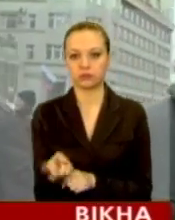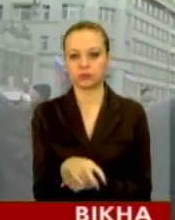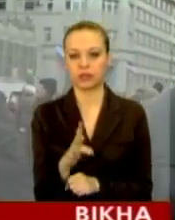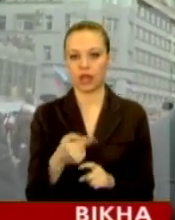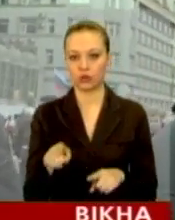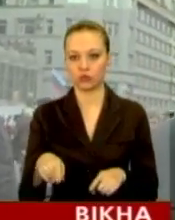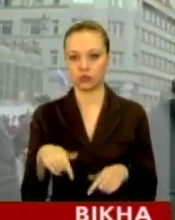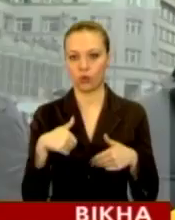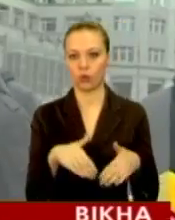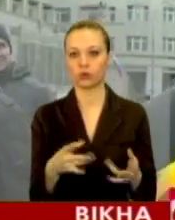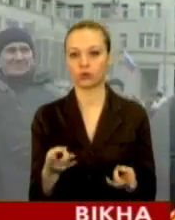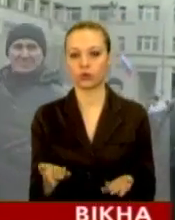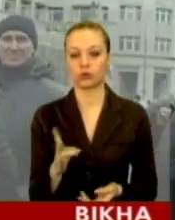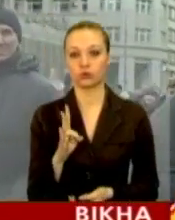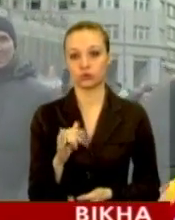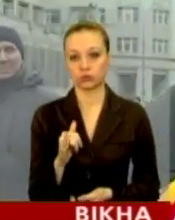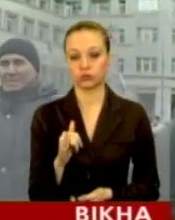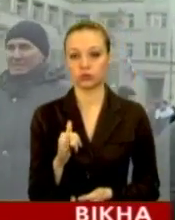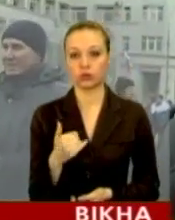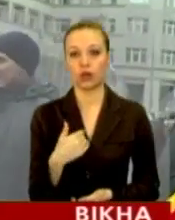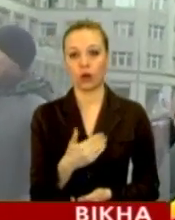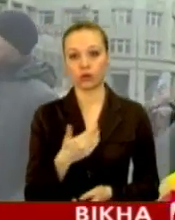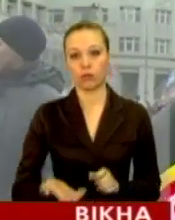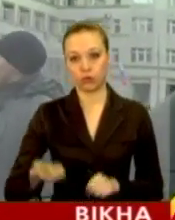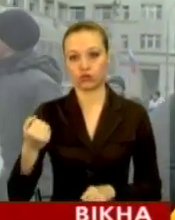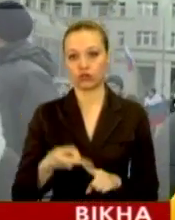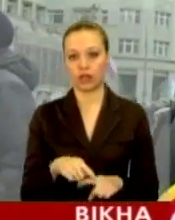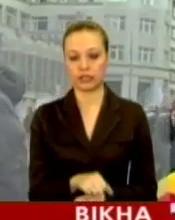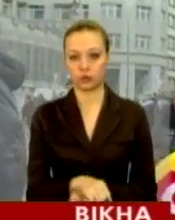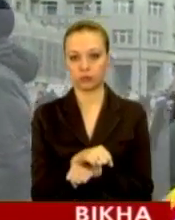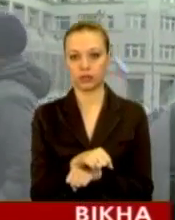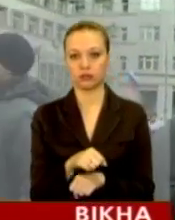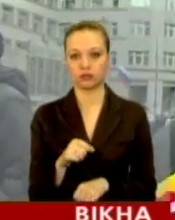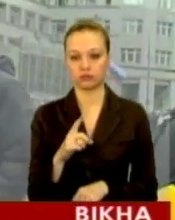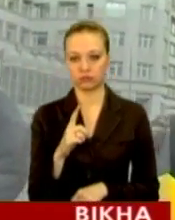на цю ходу? Ну, я хотів підтримати цей мітинг